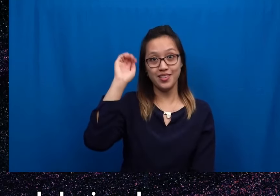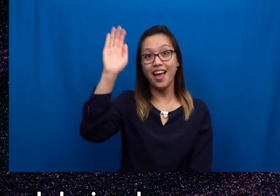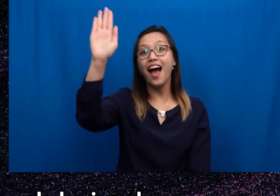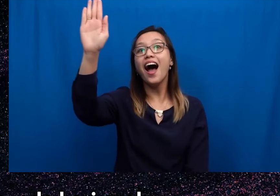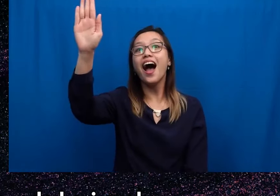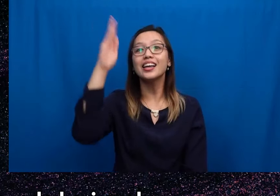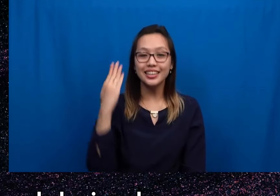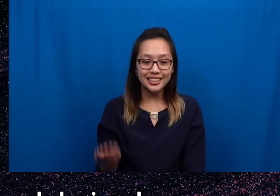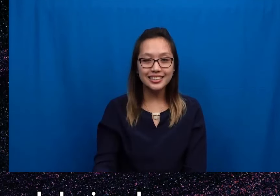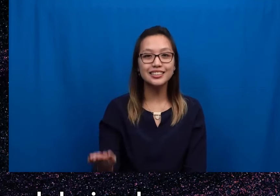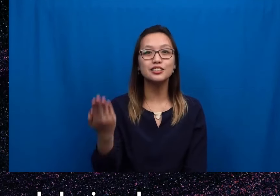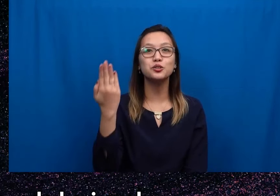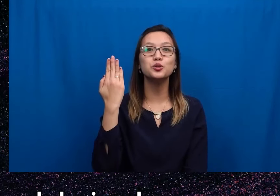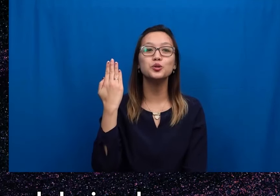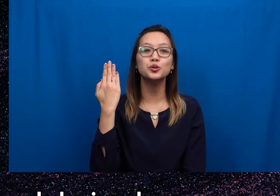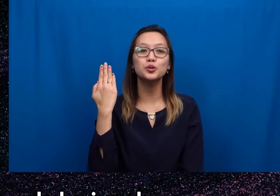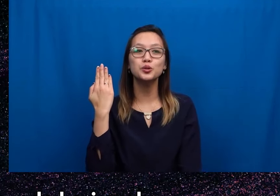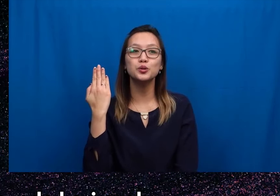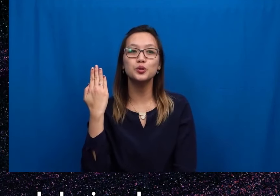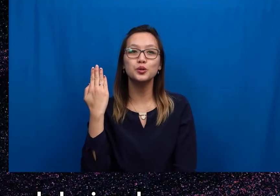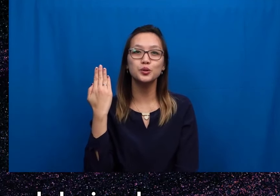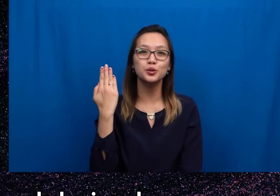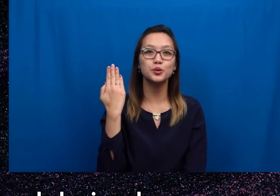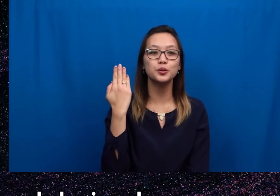Sebab dia